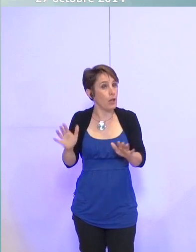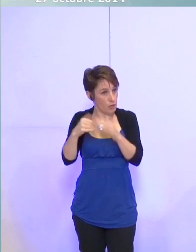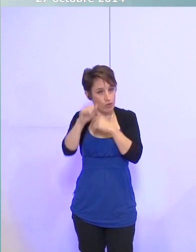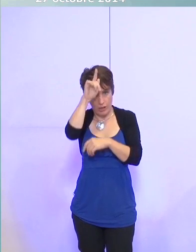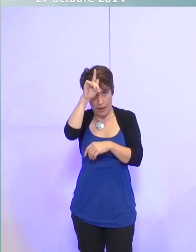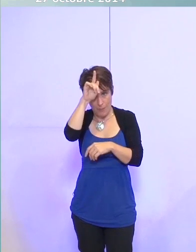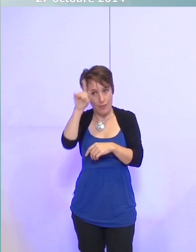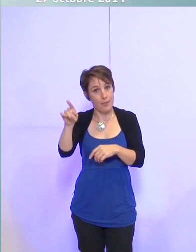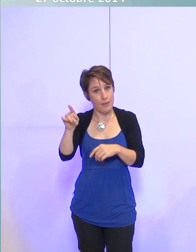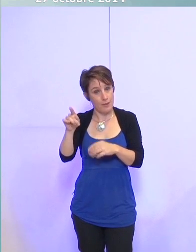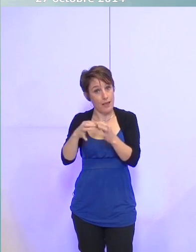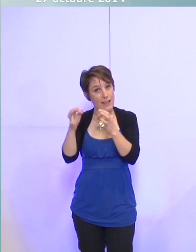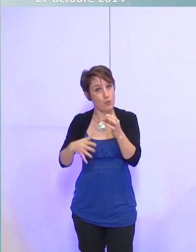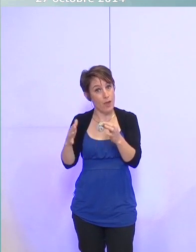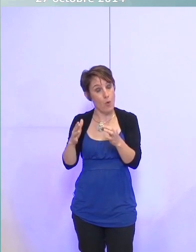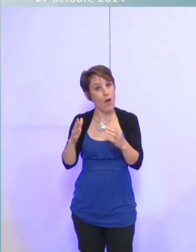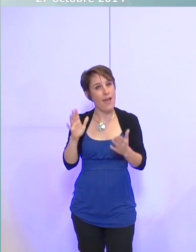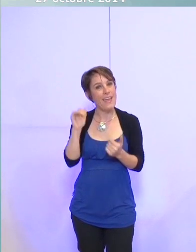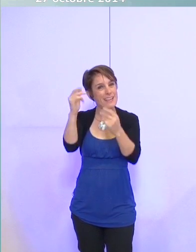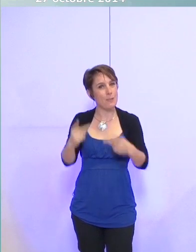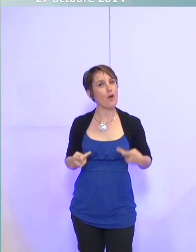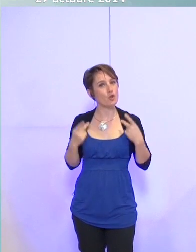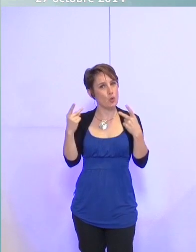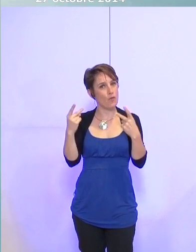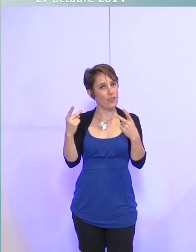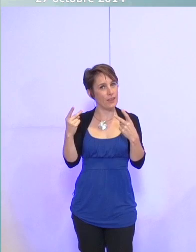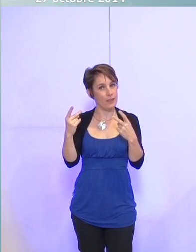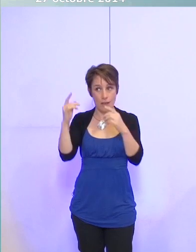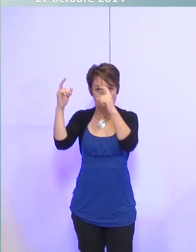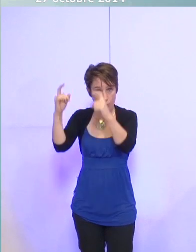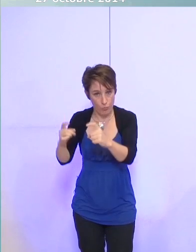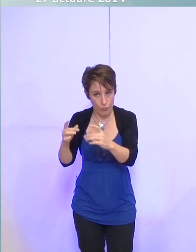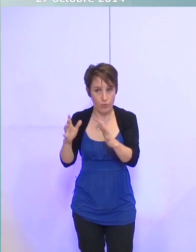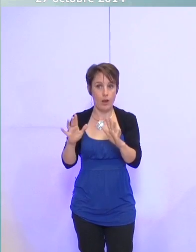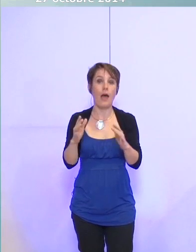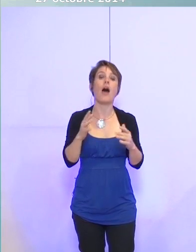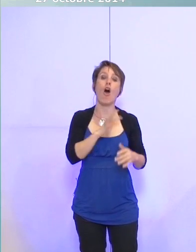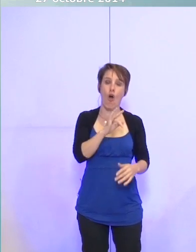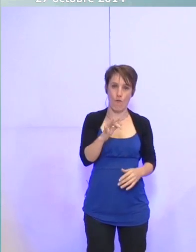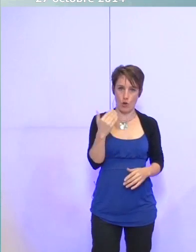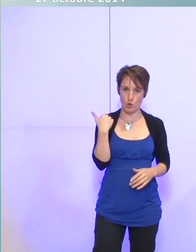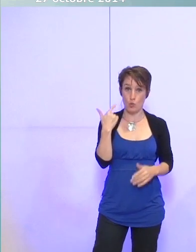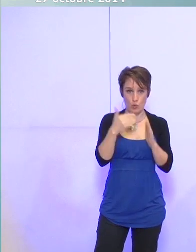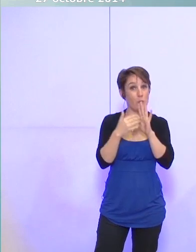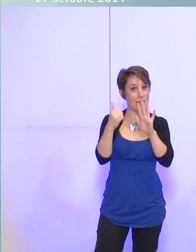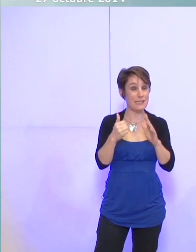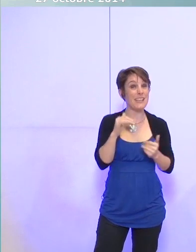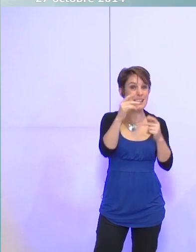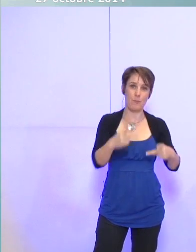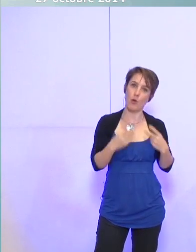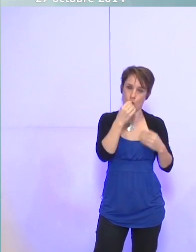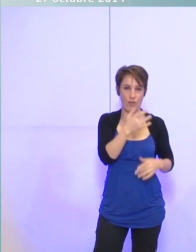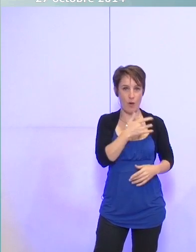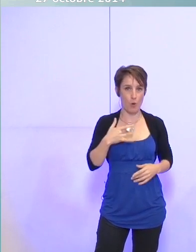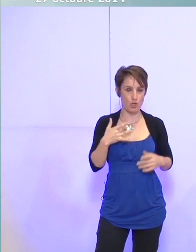baisse de l'espérance de vie, maintenant en France, on a une baisse de l'espérance de vie en bonne santé depuis 2006. En Allemagne, il y a maintenant, pour les deux derniers